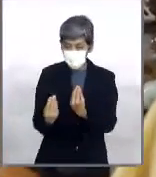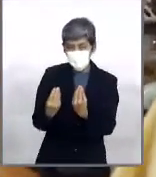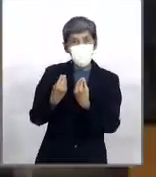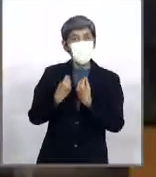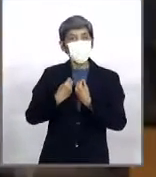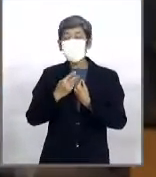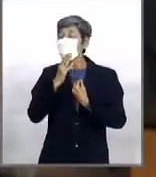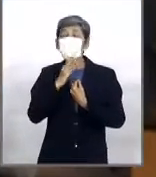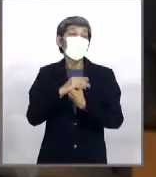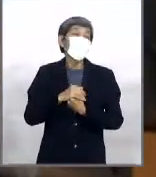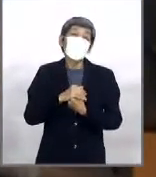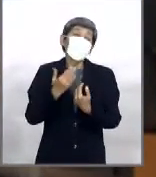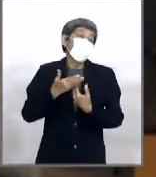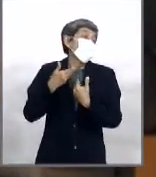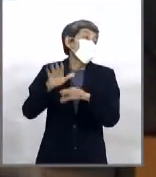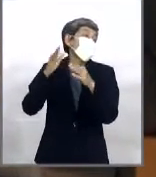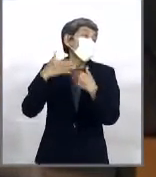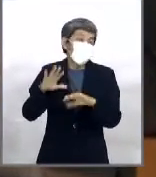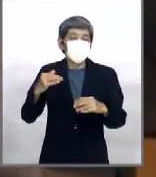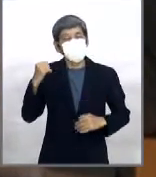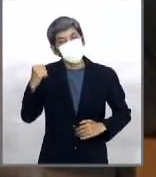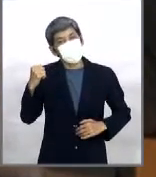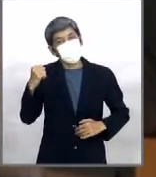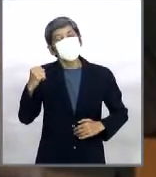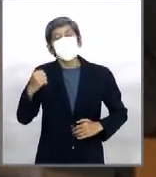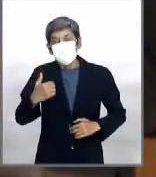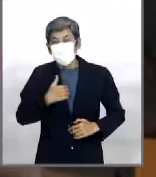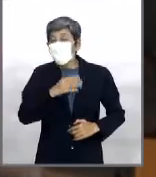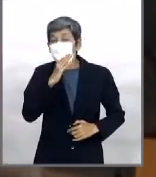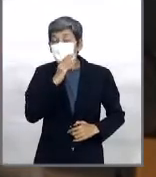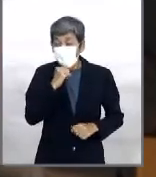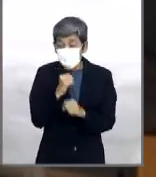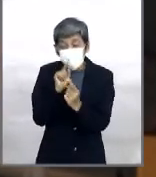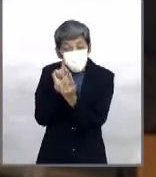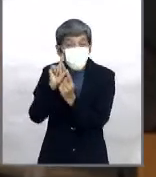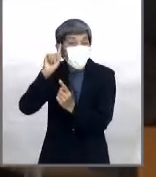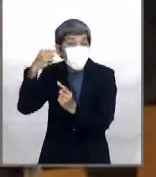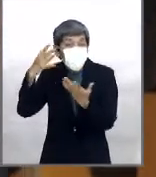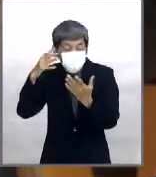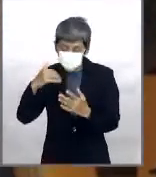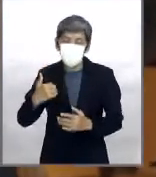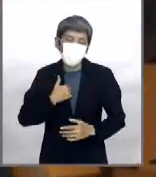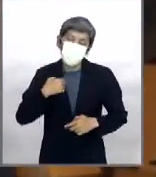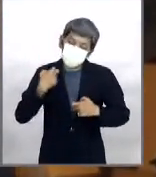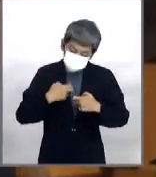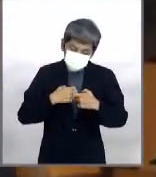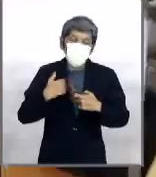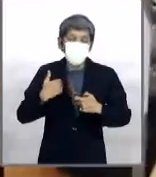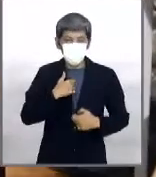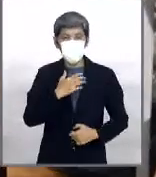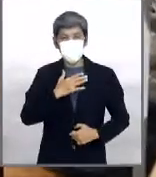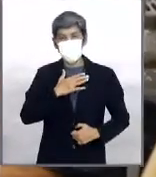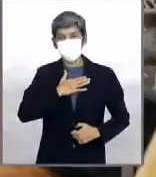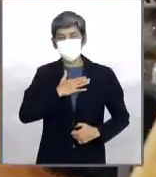าถ้าเราไม่จับมันไว้เนี่ยเราจะพลาดถ้าเกิดวันนั้นตะวันไม่กลับมาหาพี่หลีนะวันนี้ตะวันคงจะลำบากมากผ